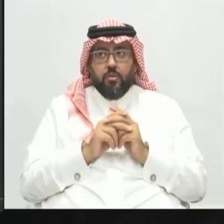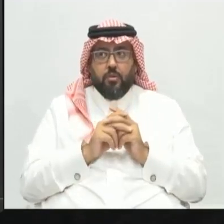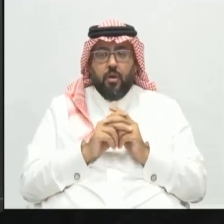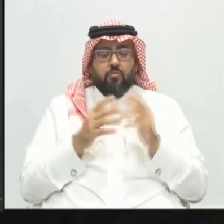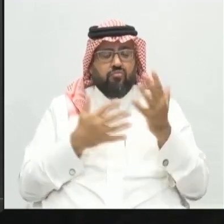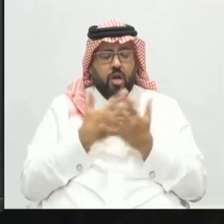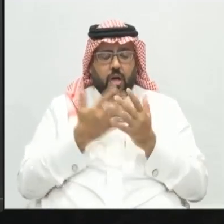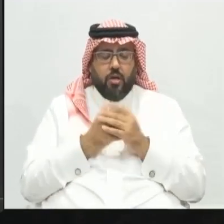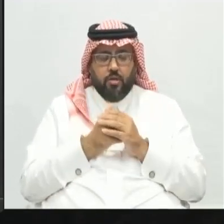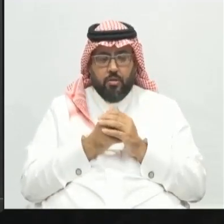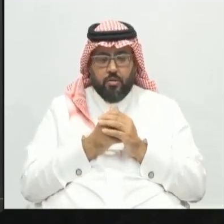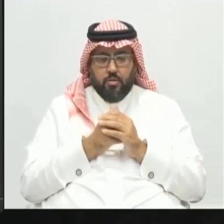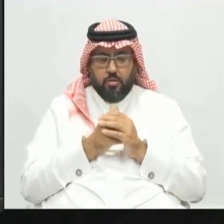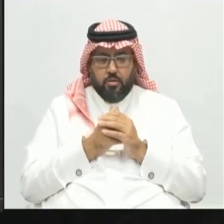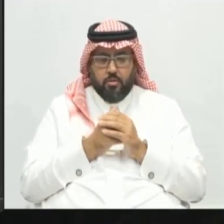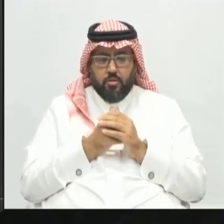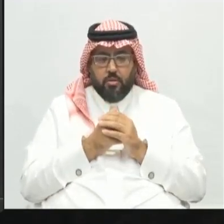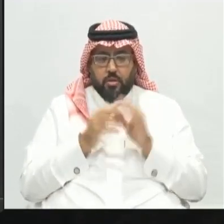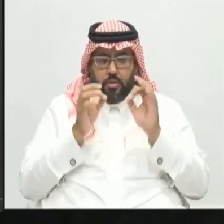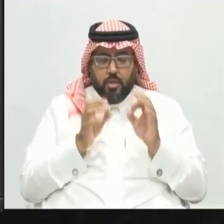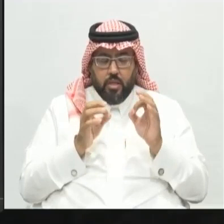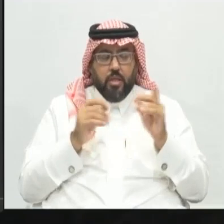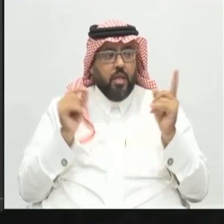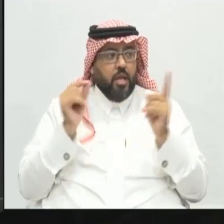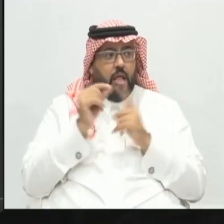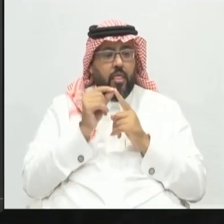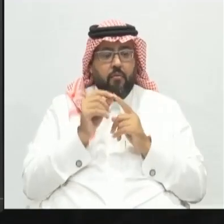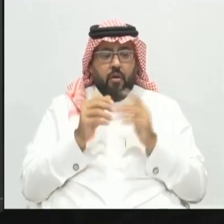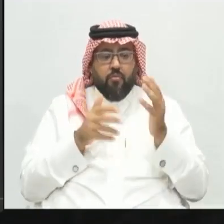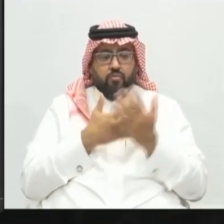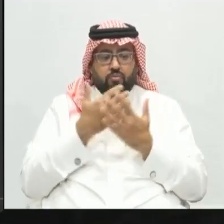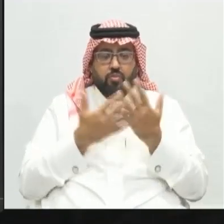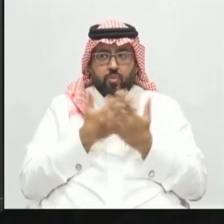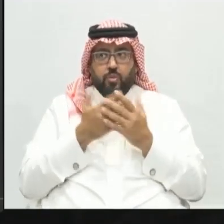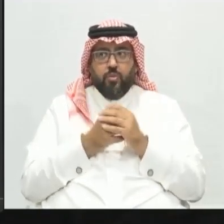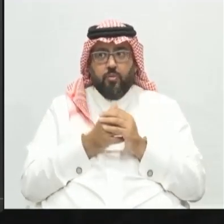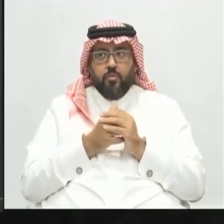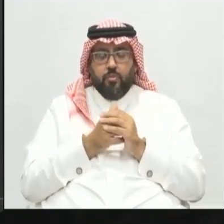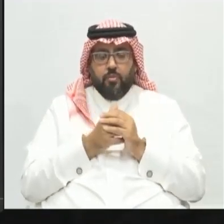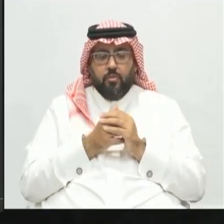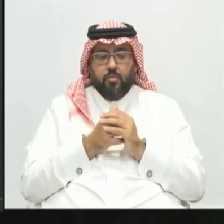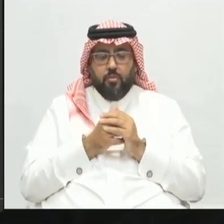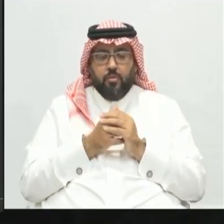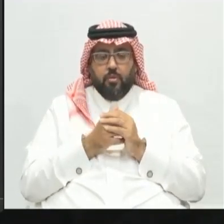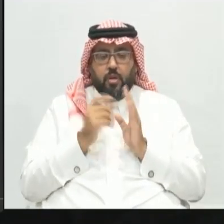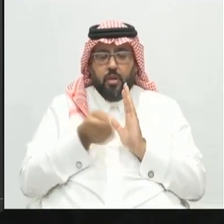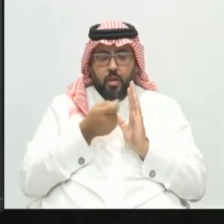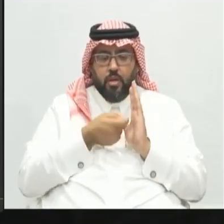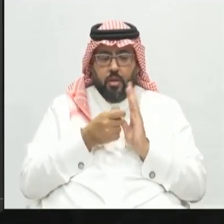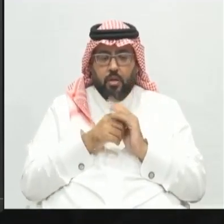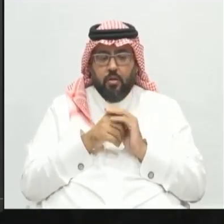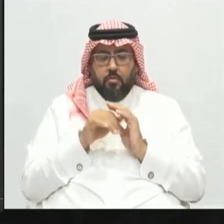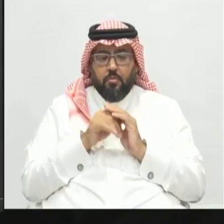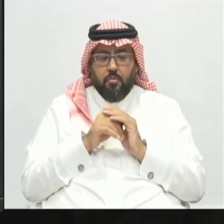مشاكله ومعرفه تحديد الهدف من المشروع او وظيفه هذا الروبوت و والترخيص المطلوب